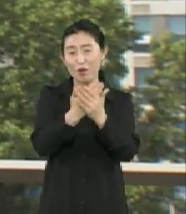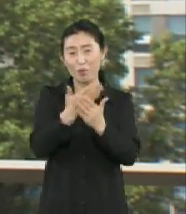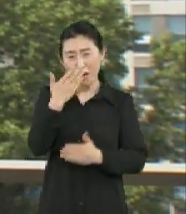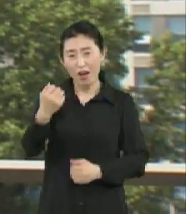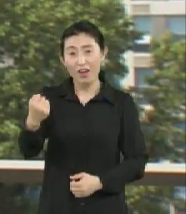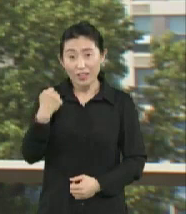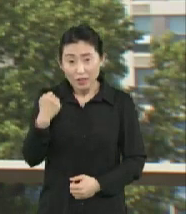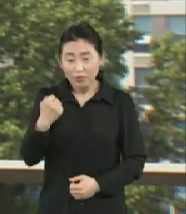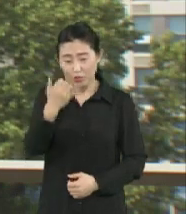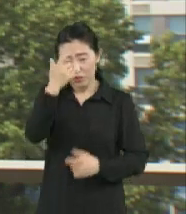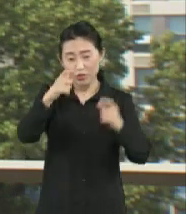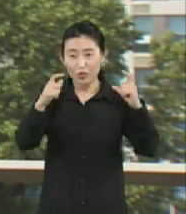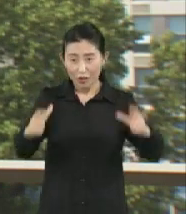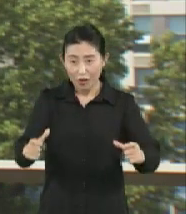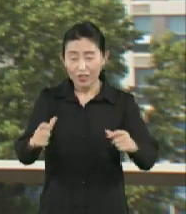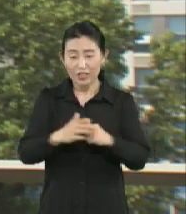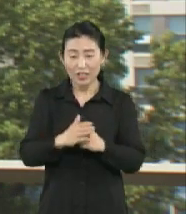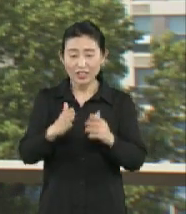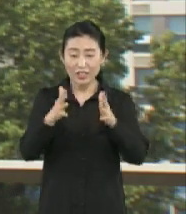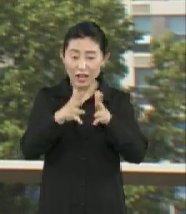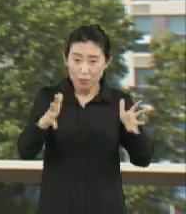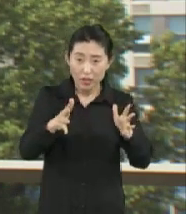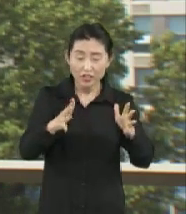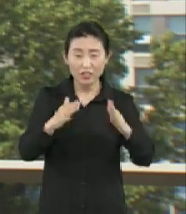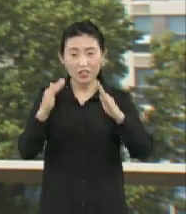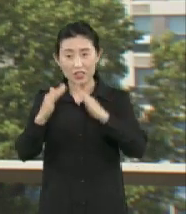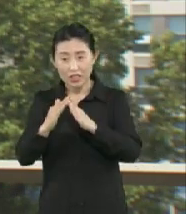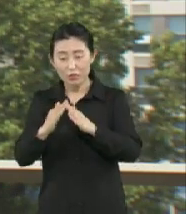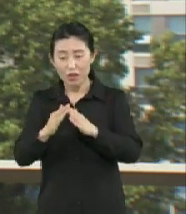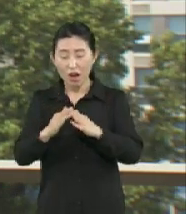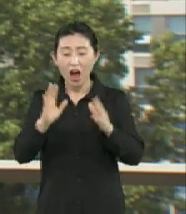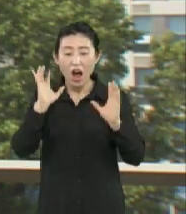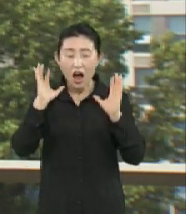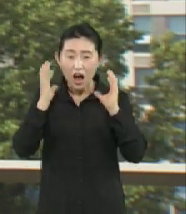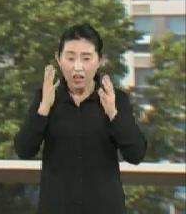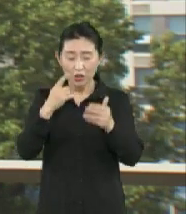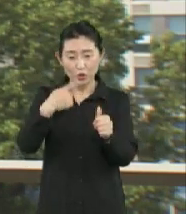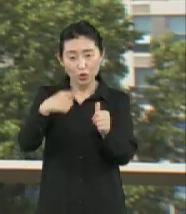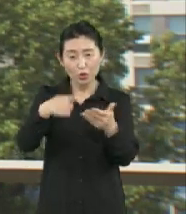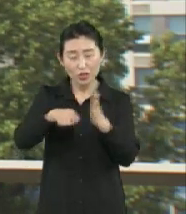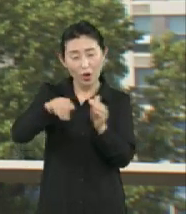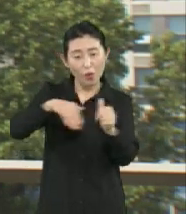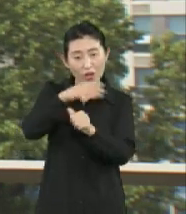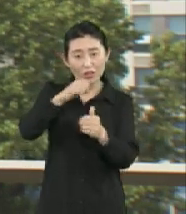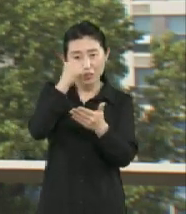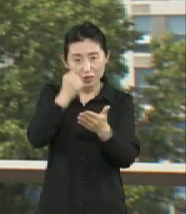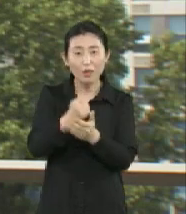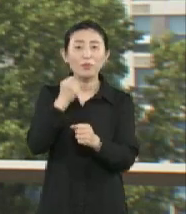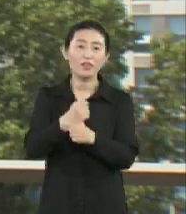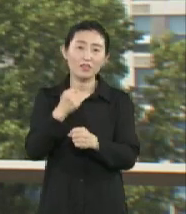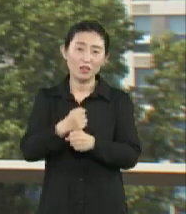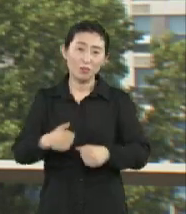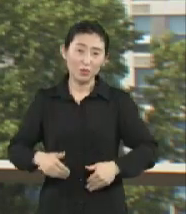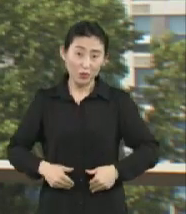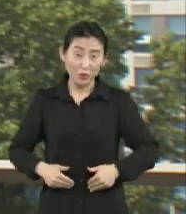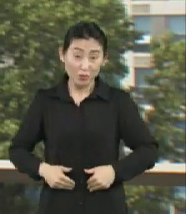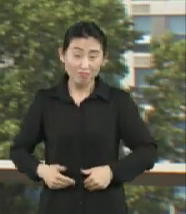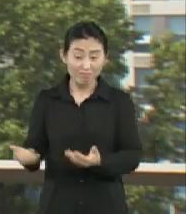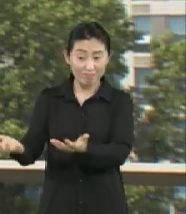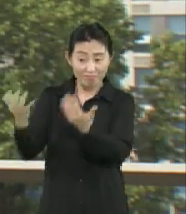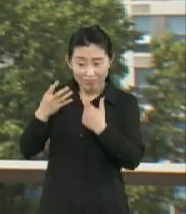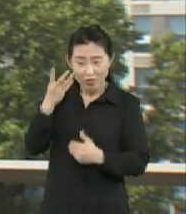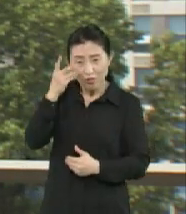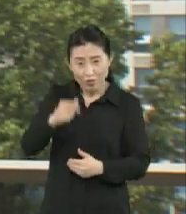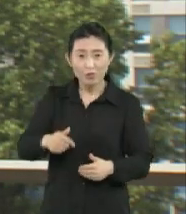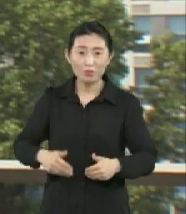만큼 충청권이 거주와 자녀 교육 등 맞춤형 유치 전략에 나서야 한다는 목소리도 커지고 있습니다.